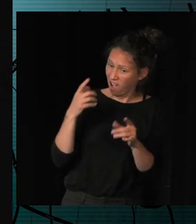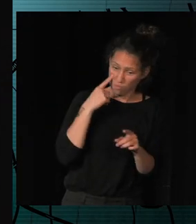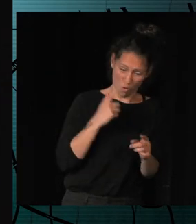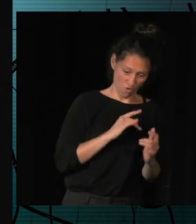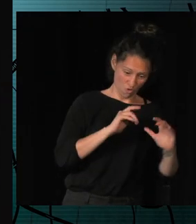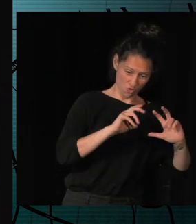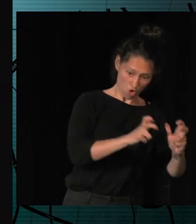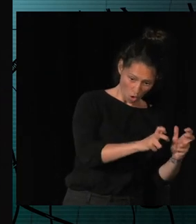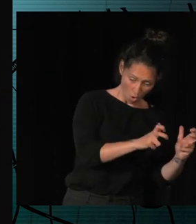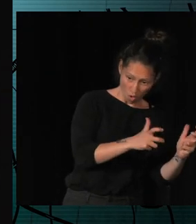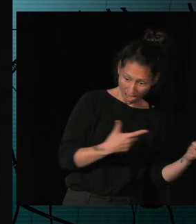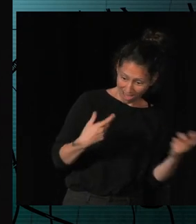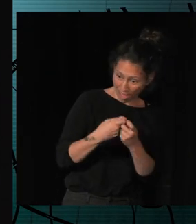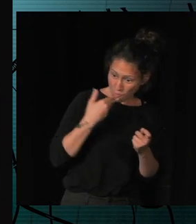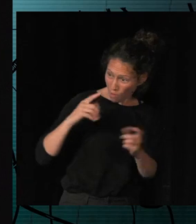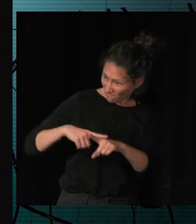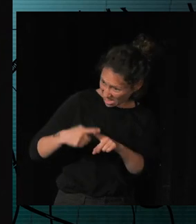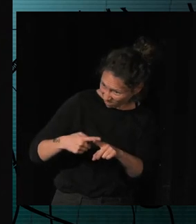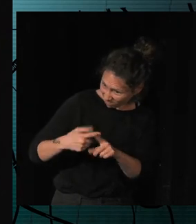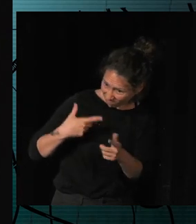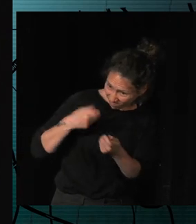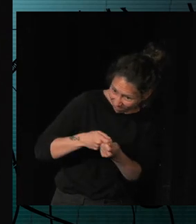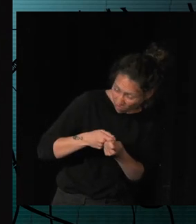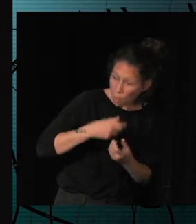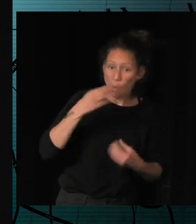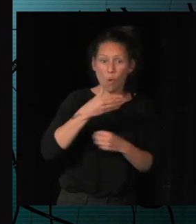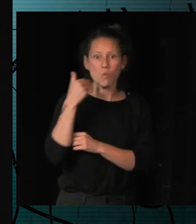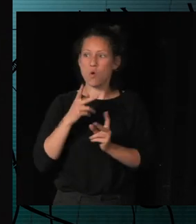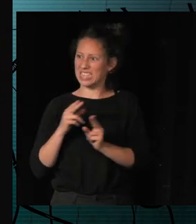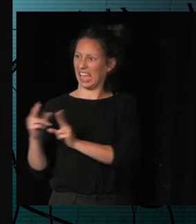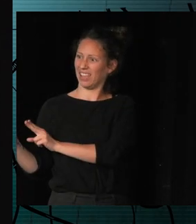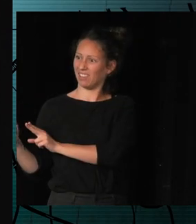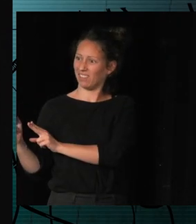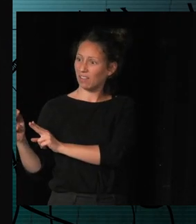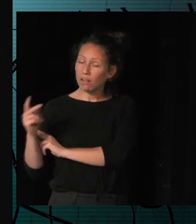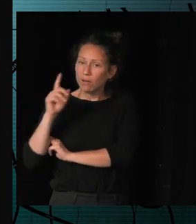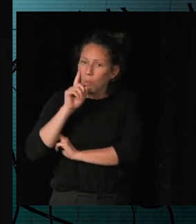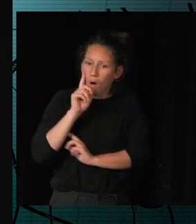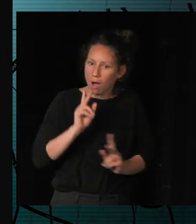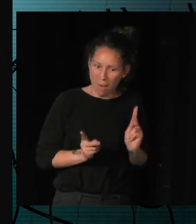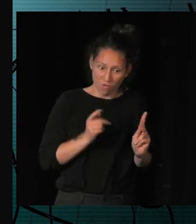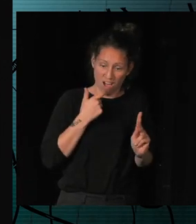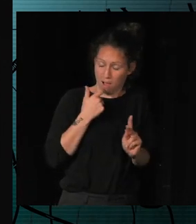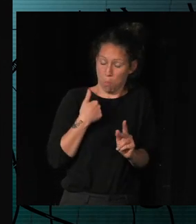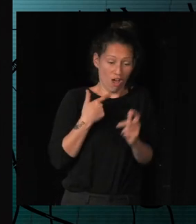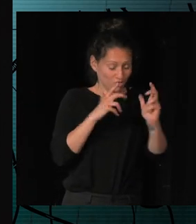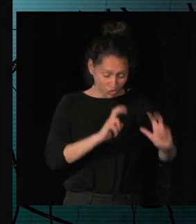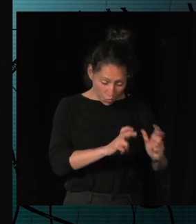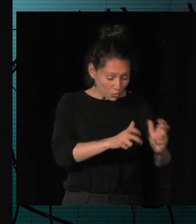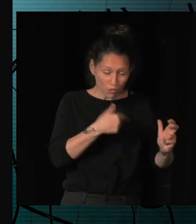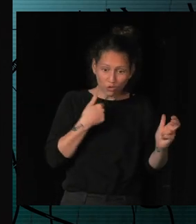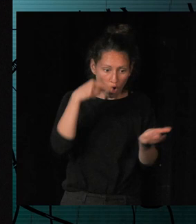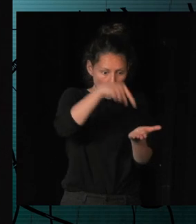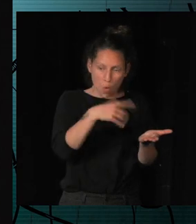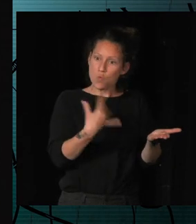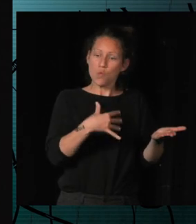quand même des trucs sur lesquels enfin moi je j'ai été frustré pendant le film où je me dis mais là on peut faire trois épisodes juste sur ce qui est en train de se passer dans ce dans ce lieu-à et et